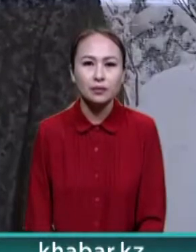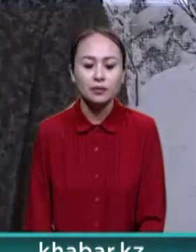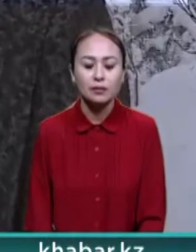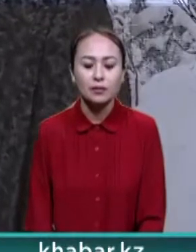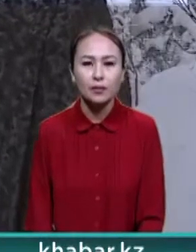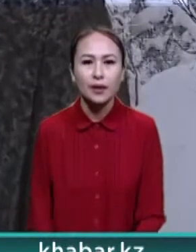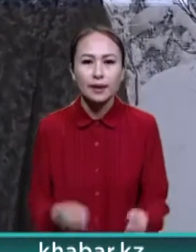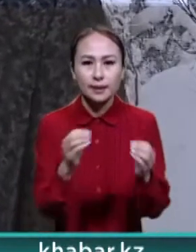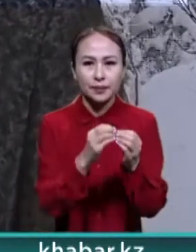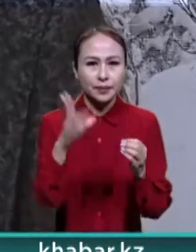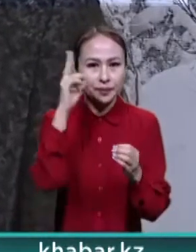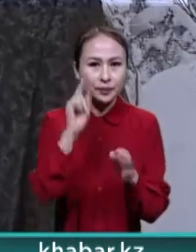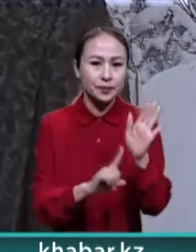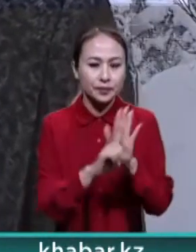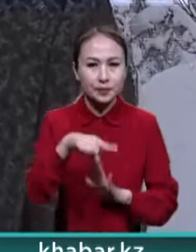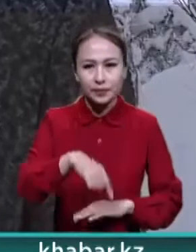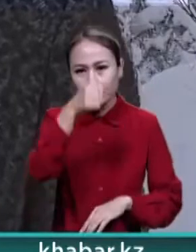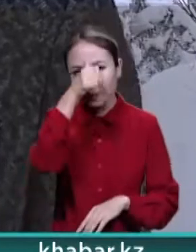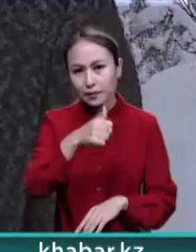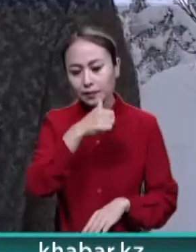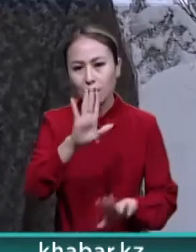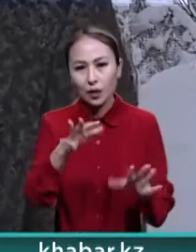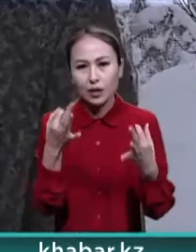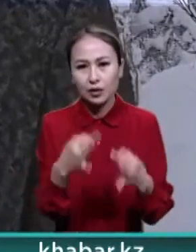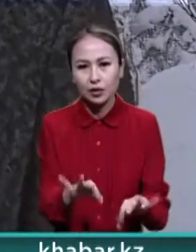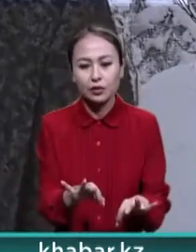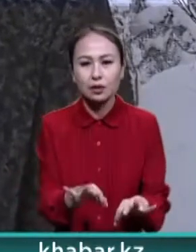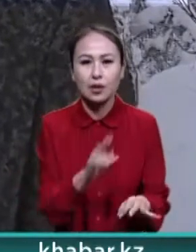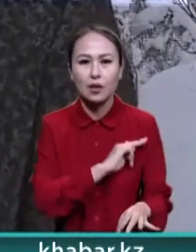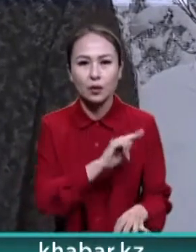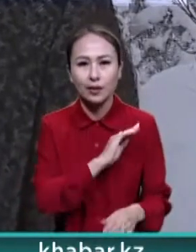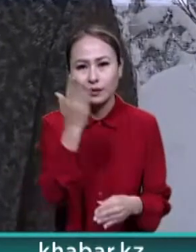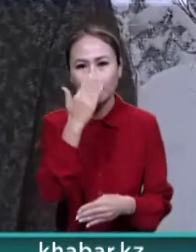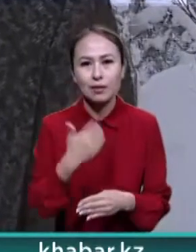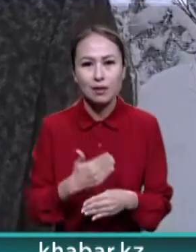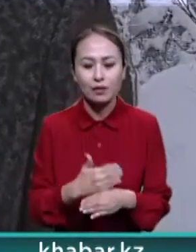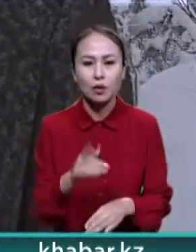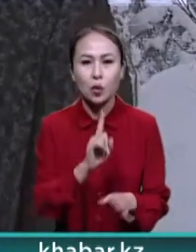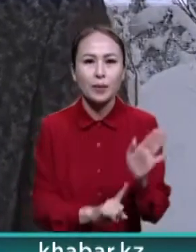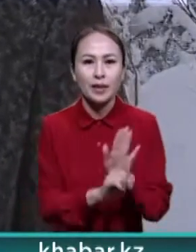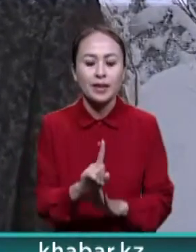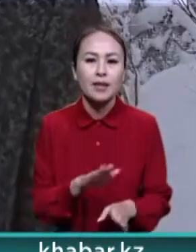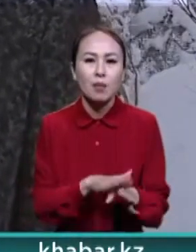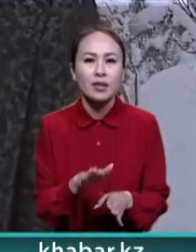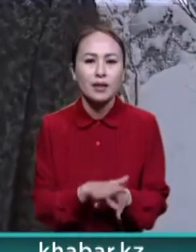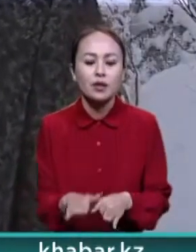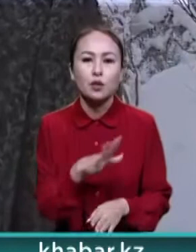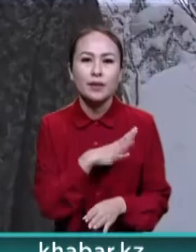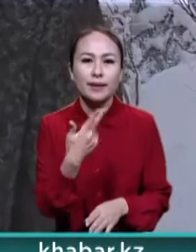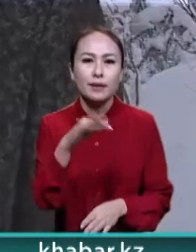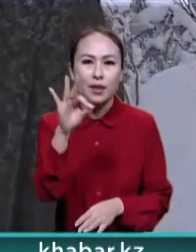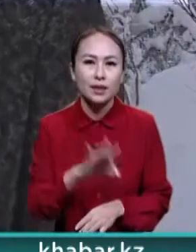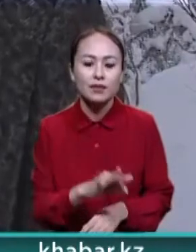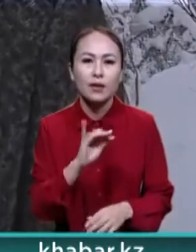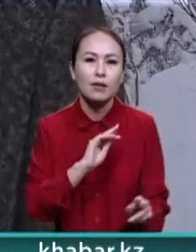С 10 числа этого месяца разрешается работа кинотеатров с заполняемостью 30% и